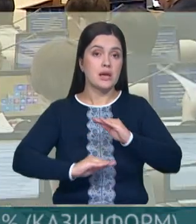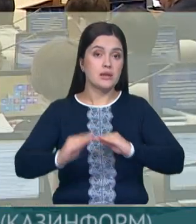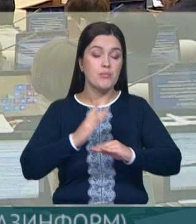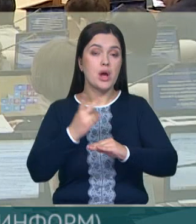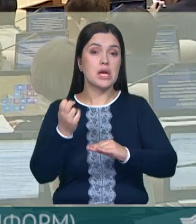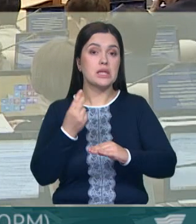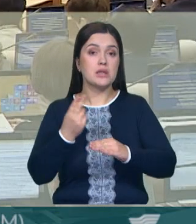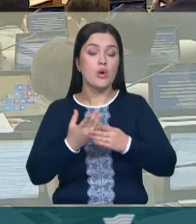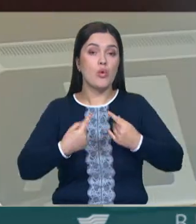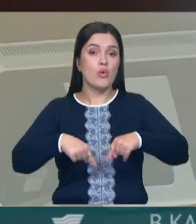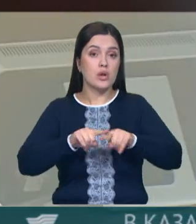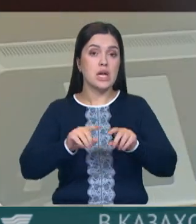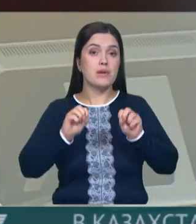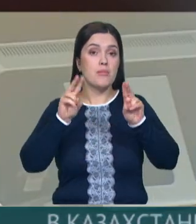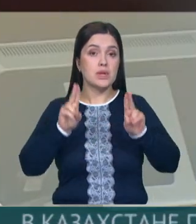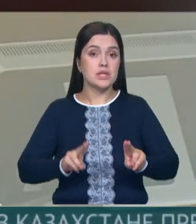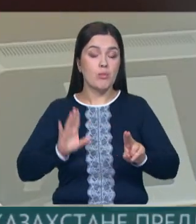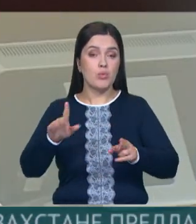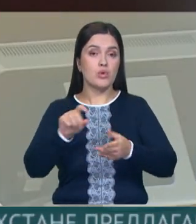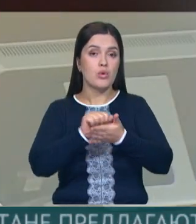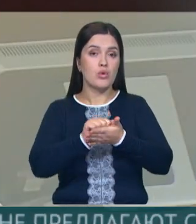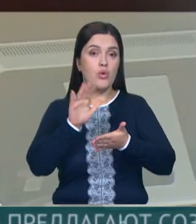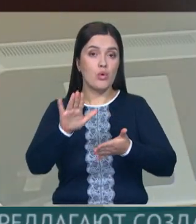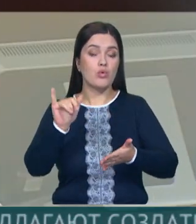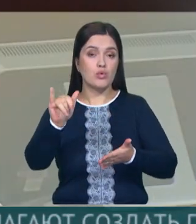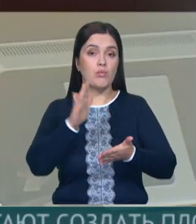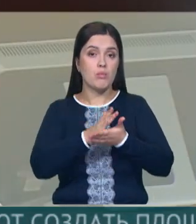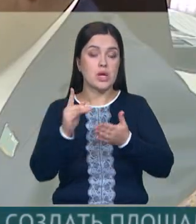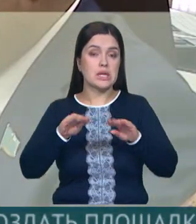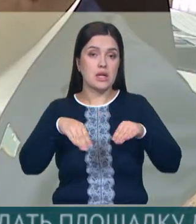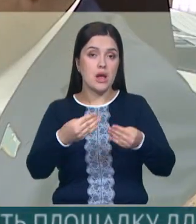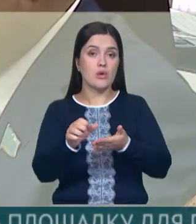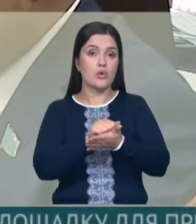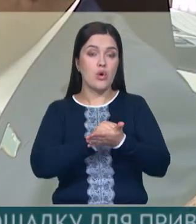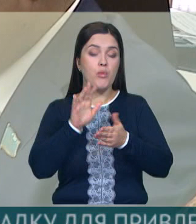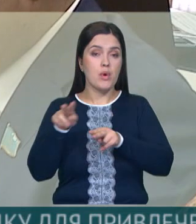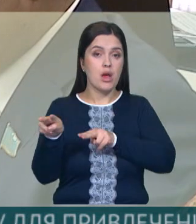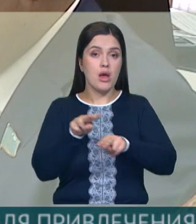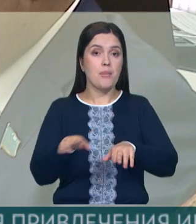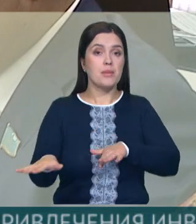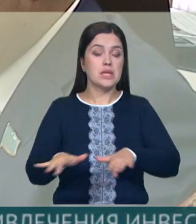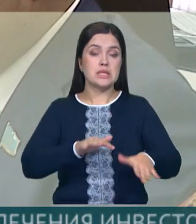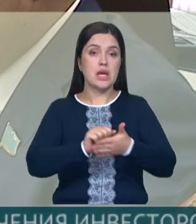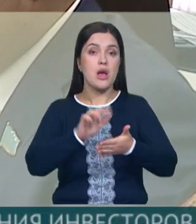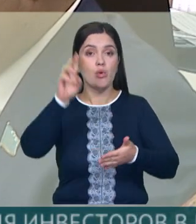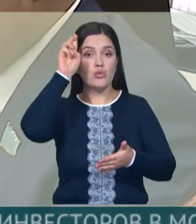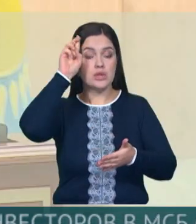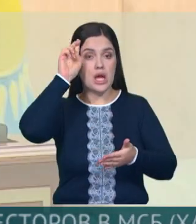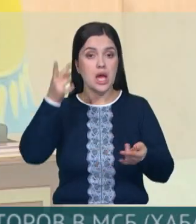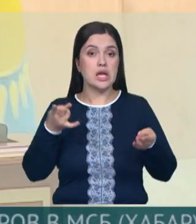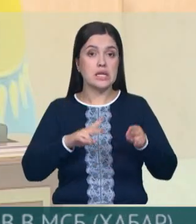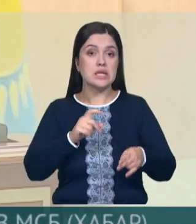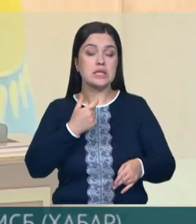по стандартизации, который, собственно, и должен координировать все процессы стандартизации. При этом государство оставит за